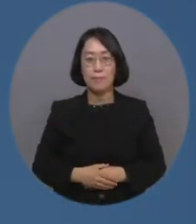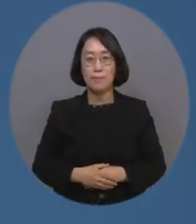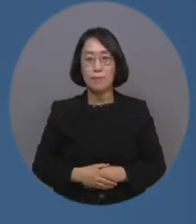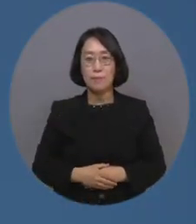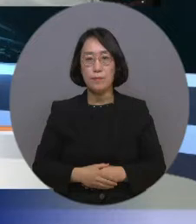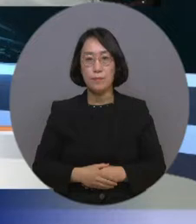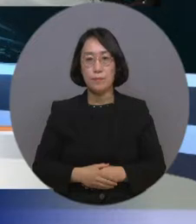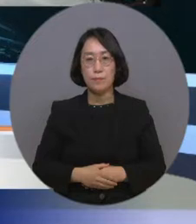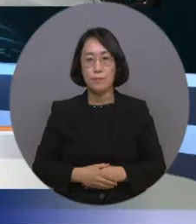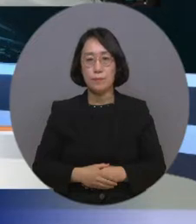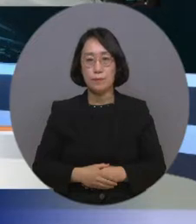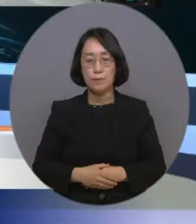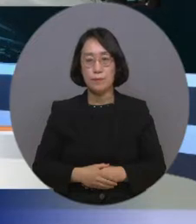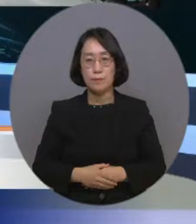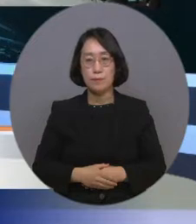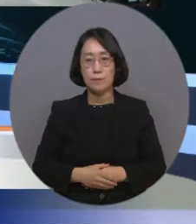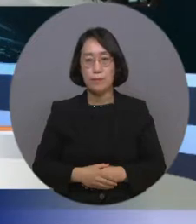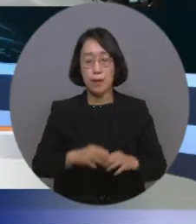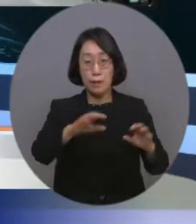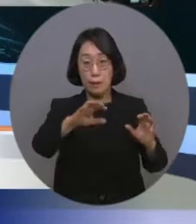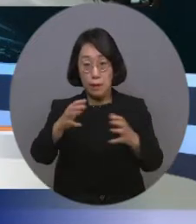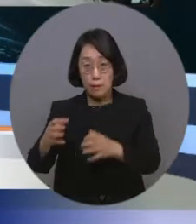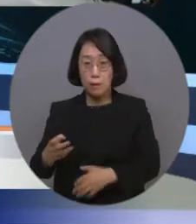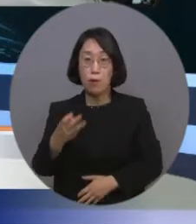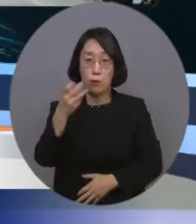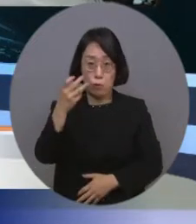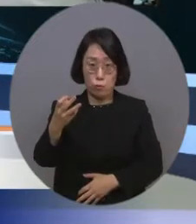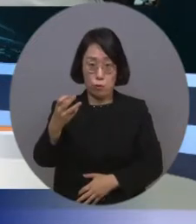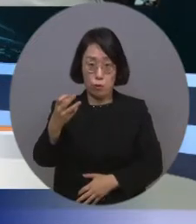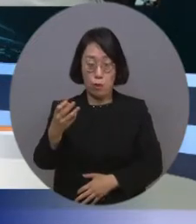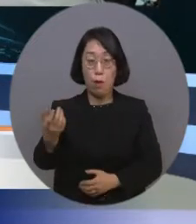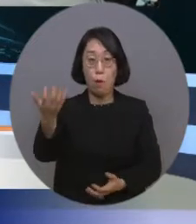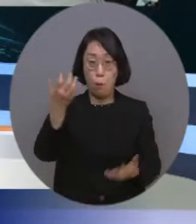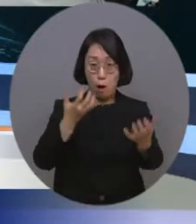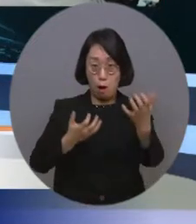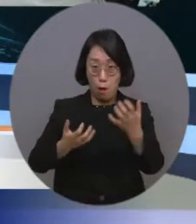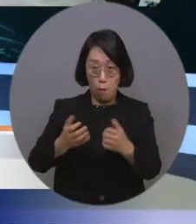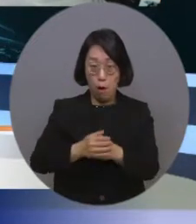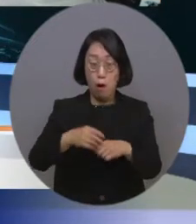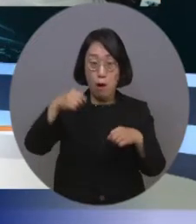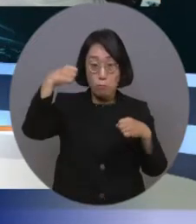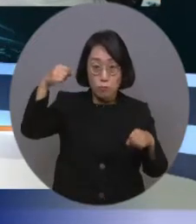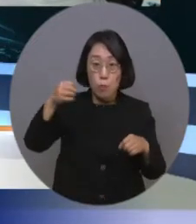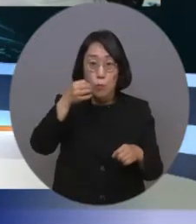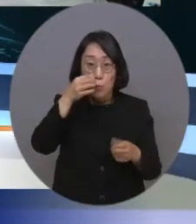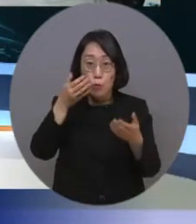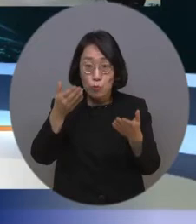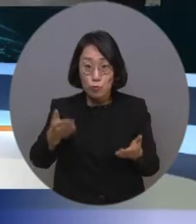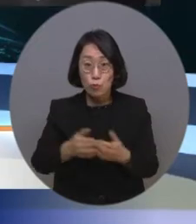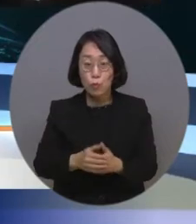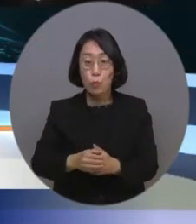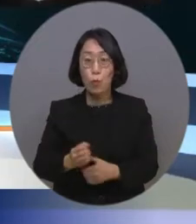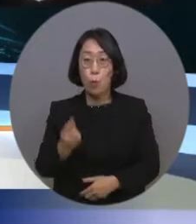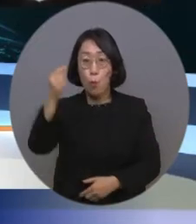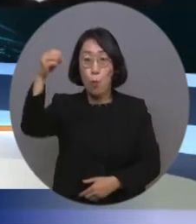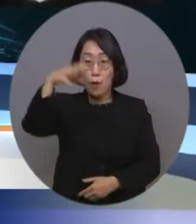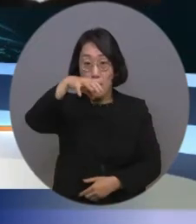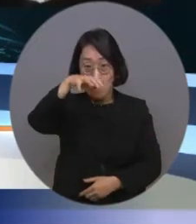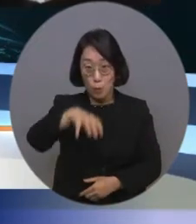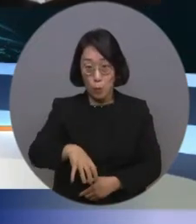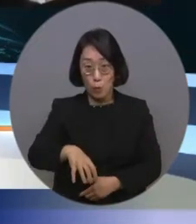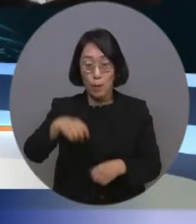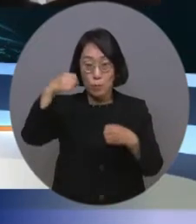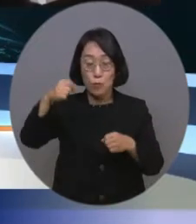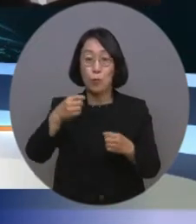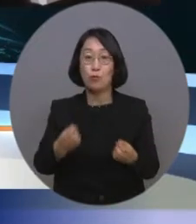장유진입니다. 13개 국가의 다채로운 작품을 만나볼 수 있었던 제8회 고향국제무용제가 성황리에